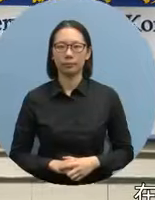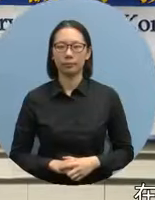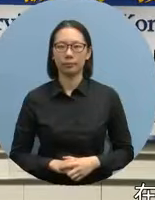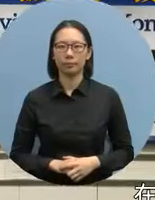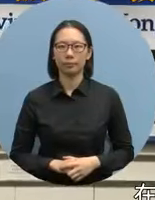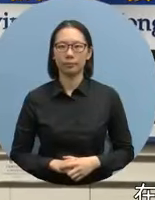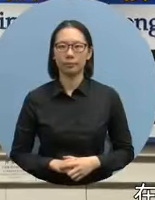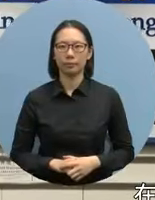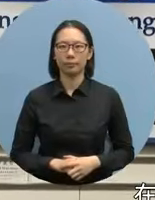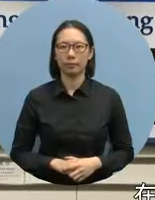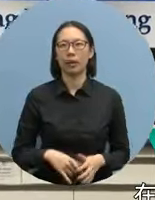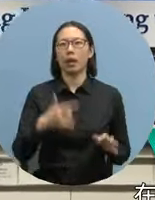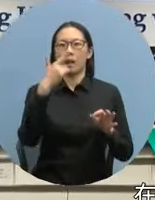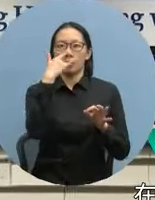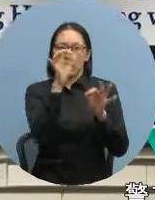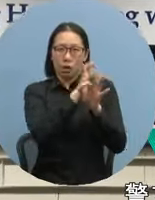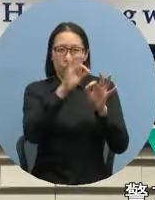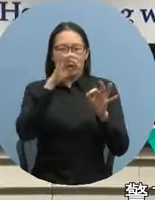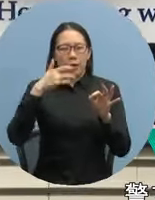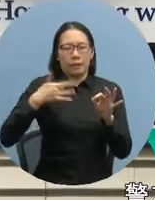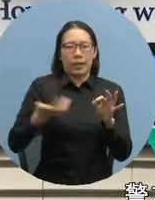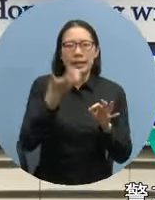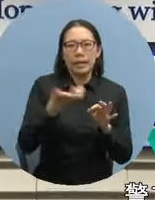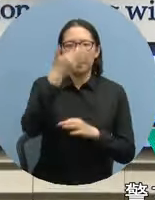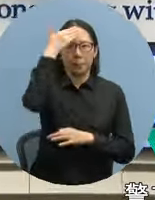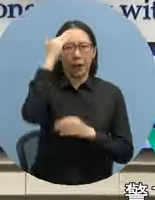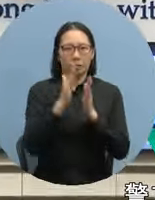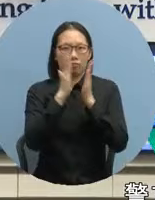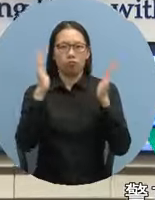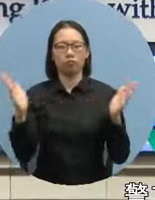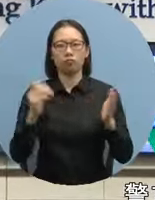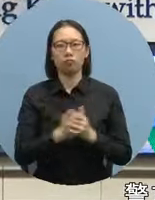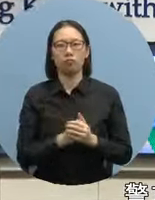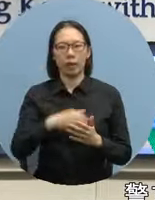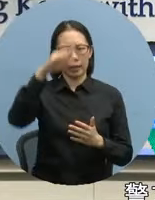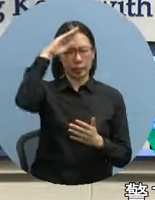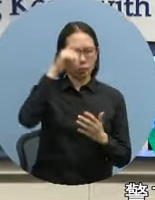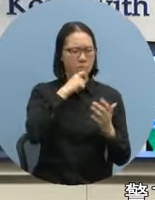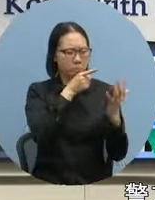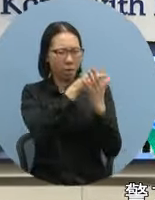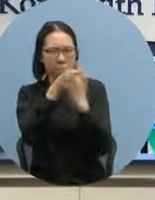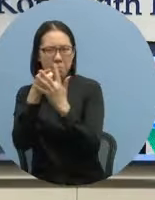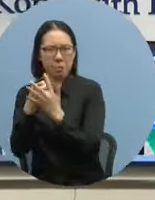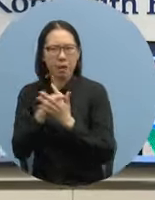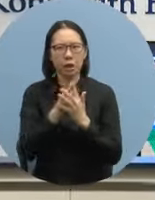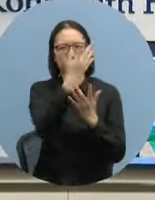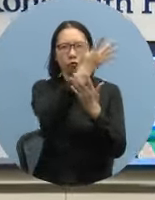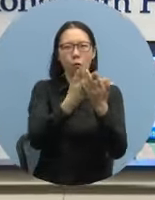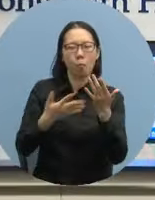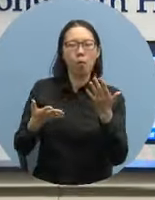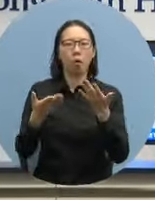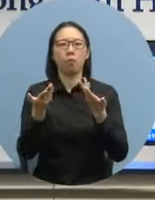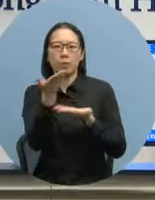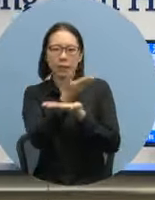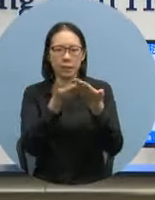在新冠肺炎疫情期间呢，警方发现在不同的网上社交媒体都有人声称